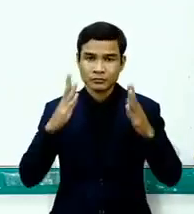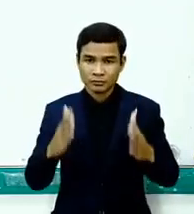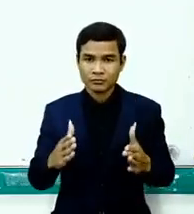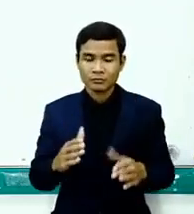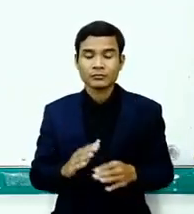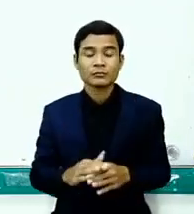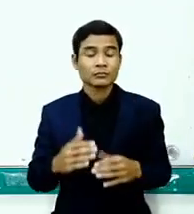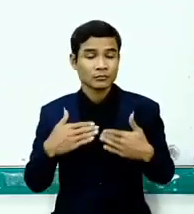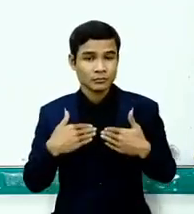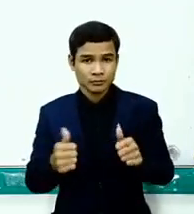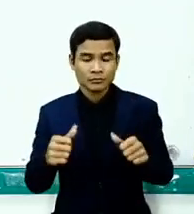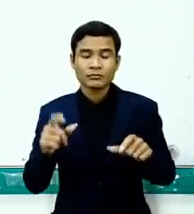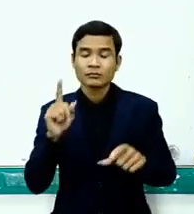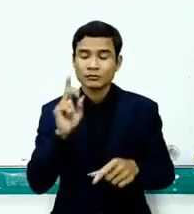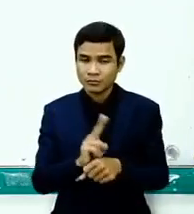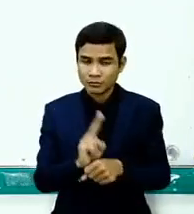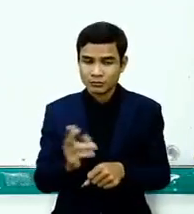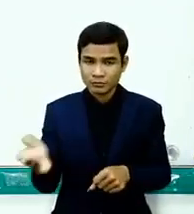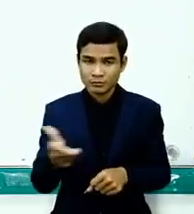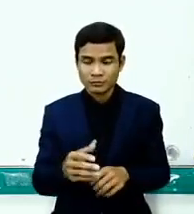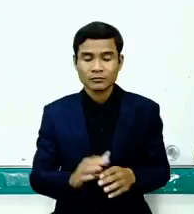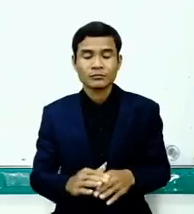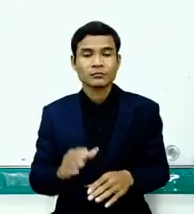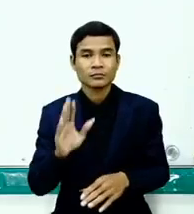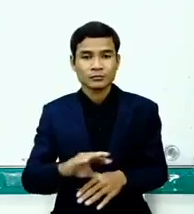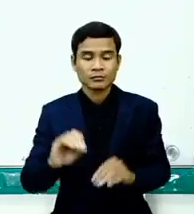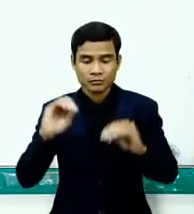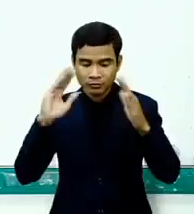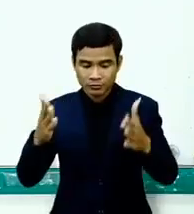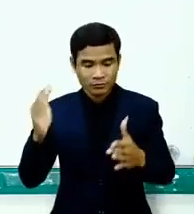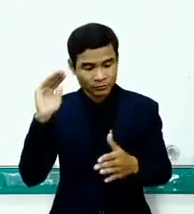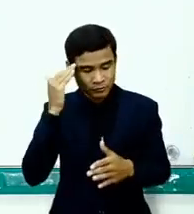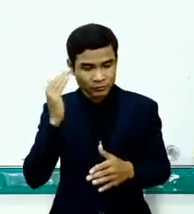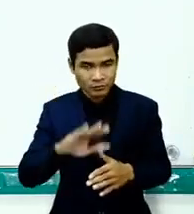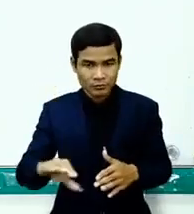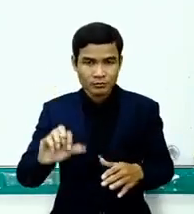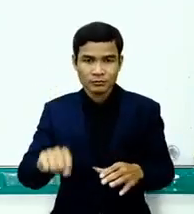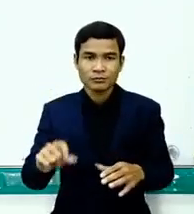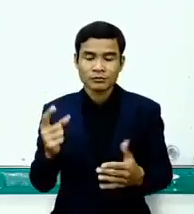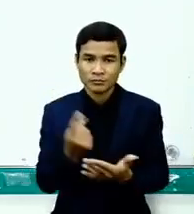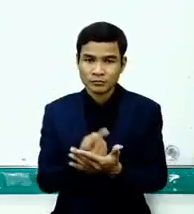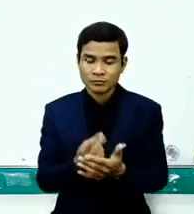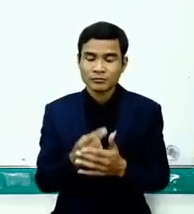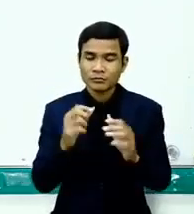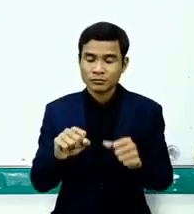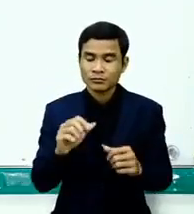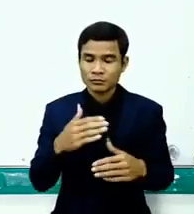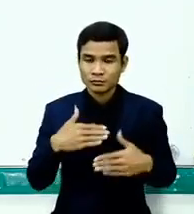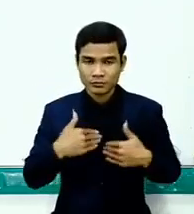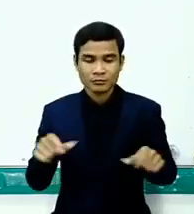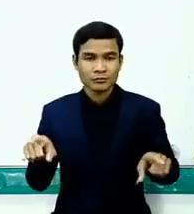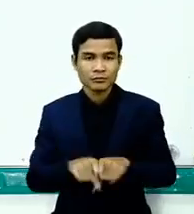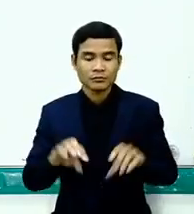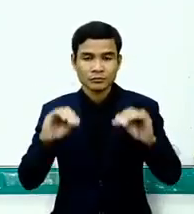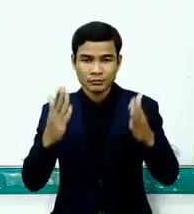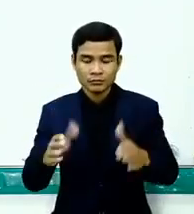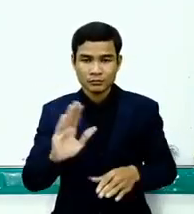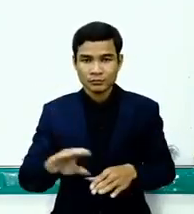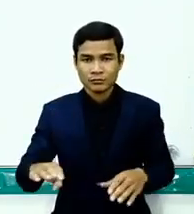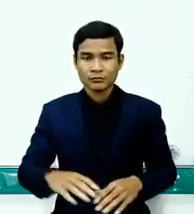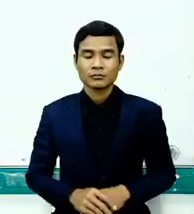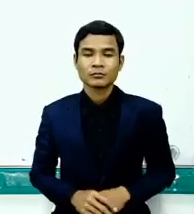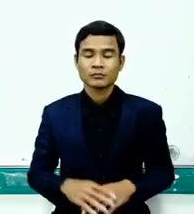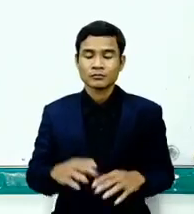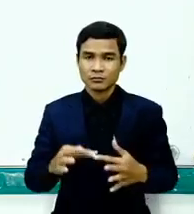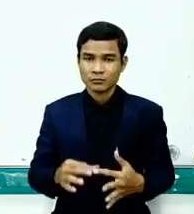កគ្រូវិញគឺសុខសប្បាយជាទេណាហើយអ្នកគ្រូសង្ឃឹមថាកូនកូនទាំងអស់គ្នាប្រកបជាសុខសប្បាយដូចអ្នកគ្រូដែរណា